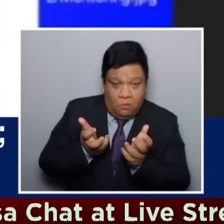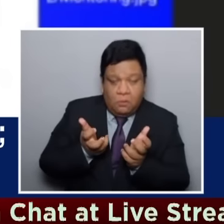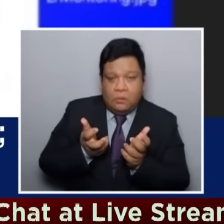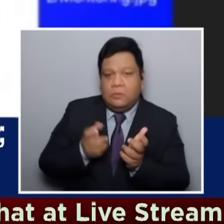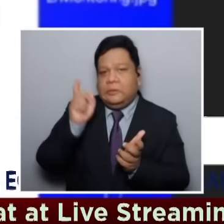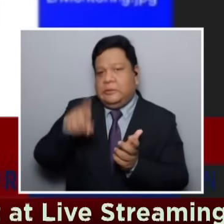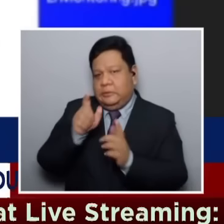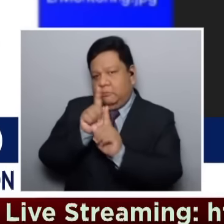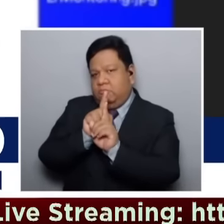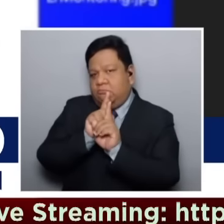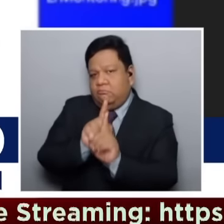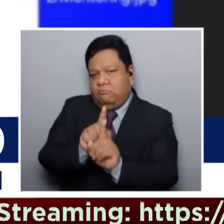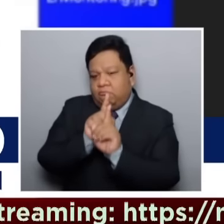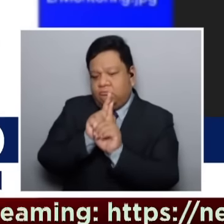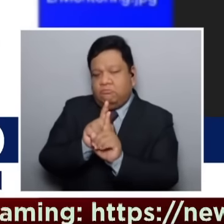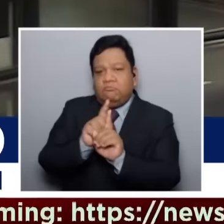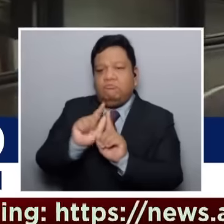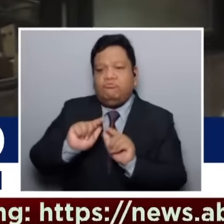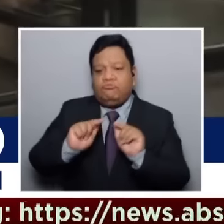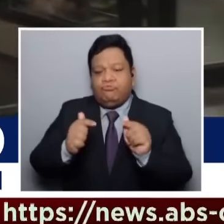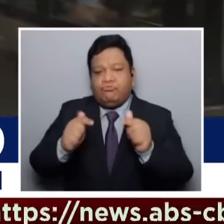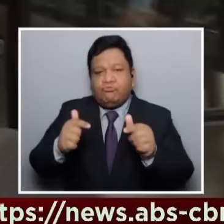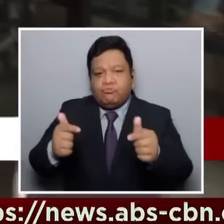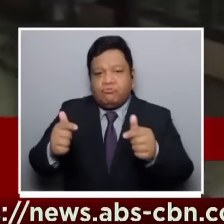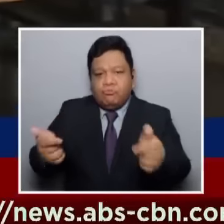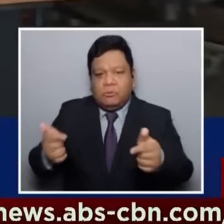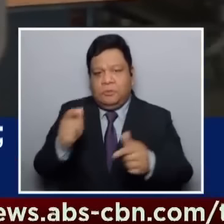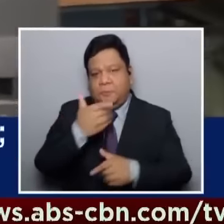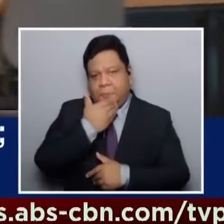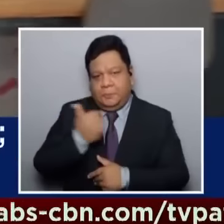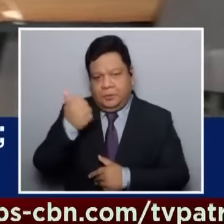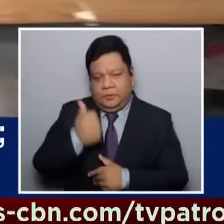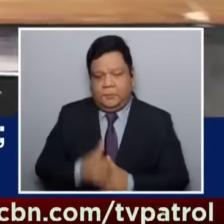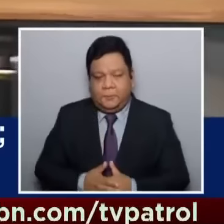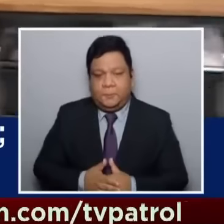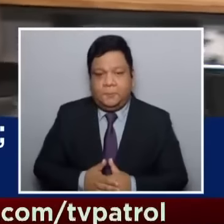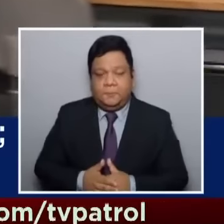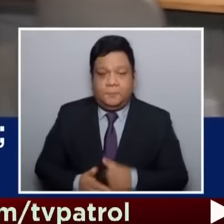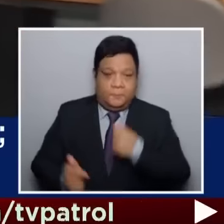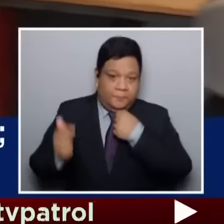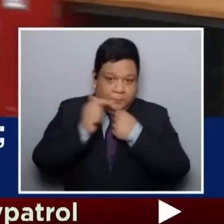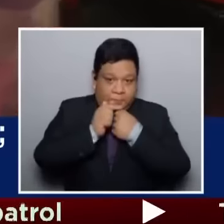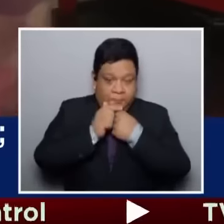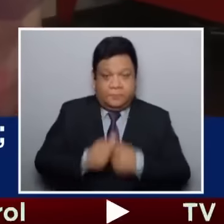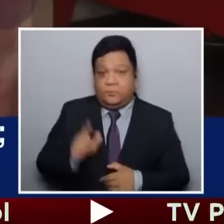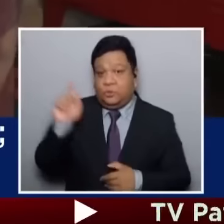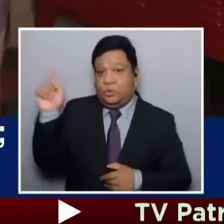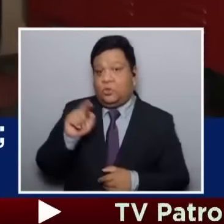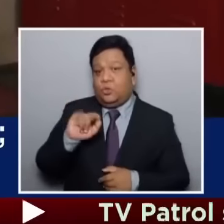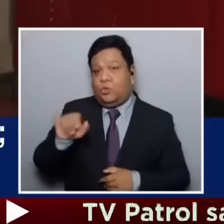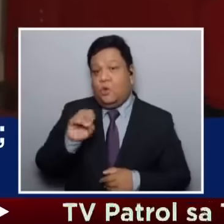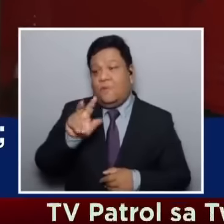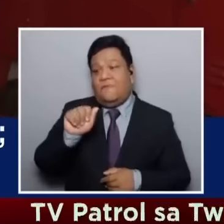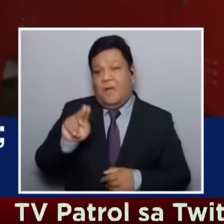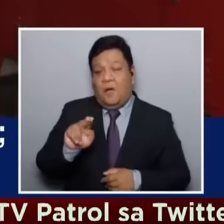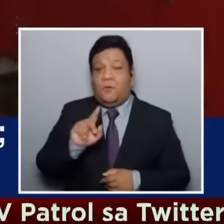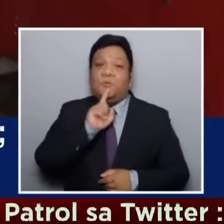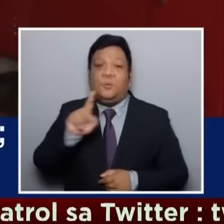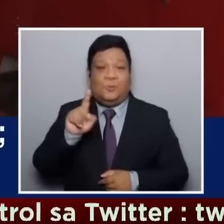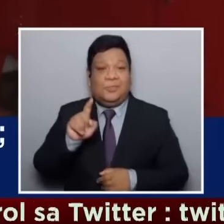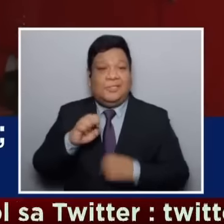naman, ikalat naman yung mga best practices. Gaya na lamang ni Jovan, na isang chemical engineer, pero kalaunay naging